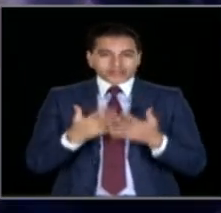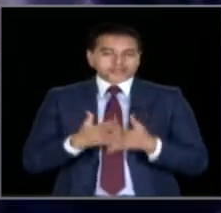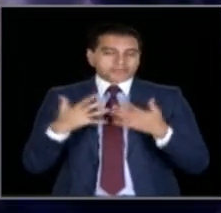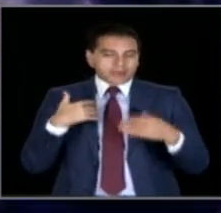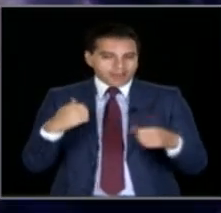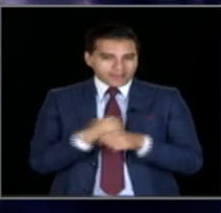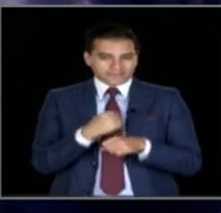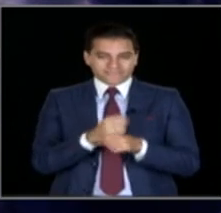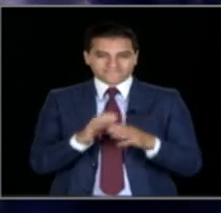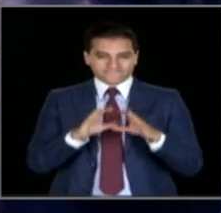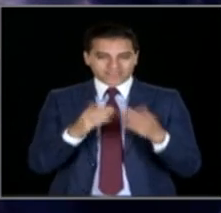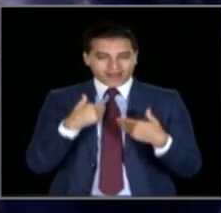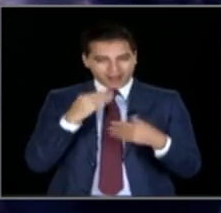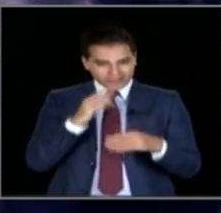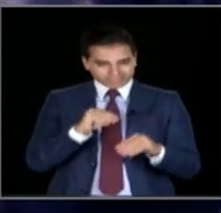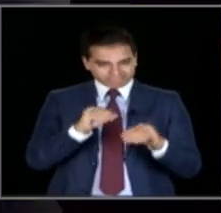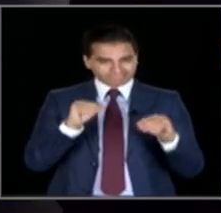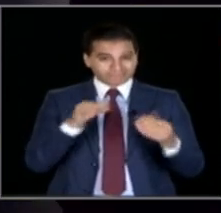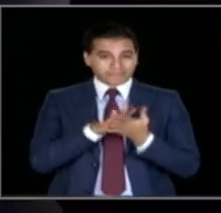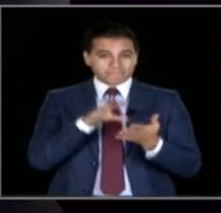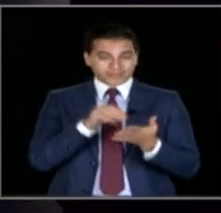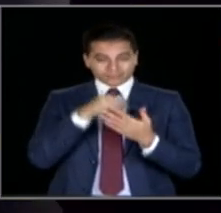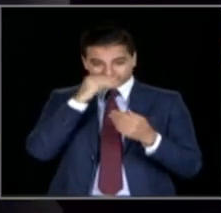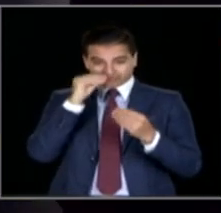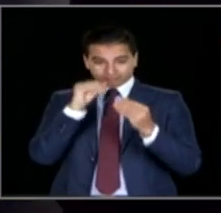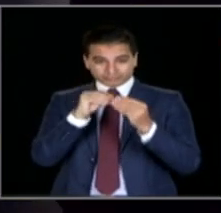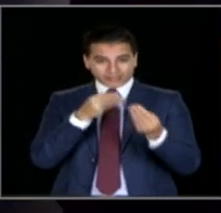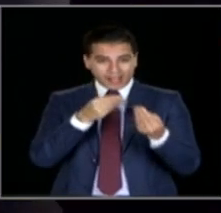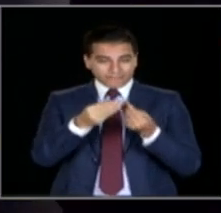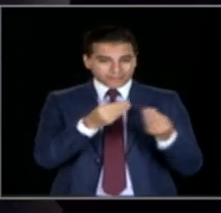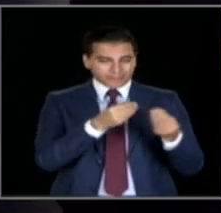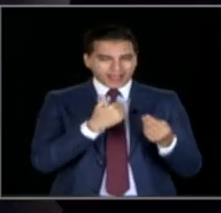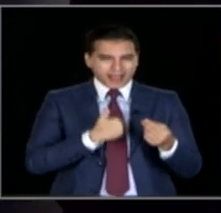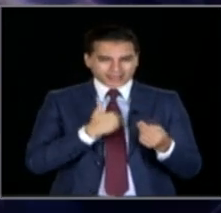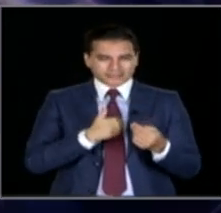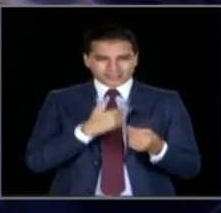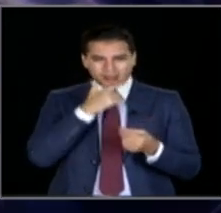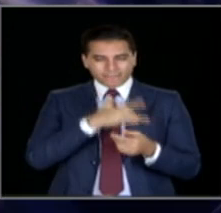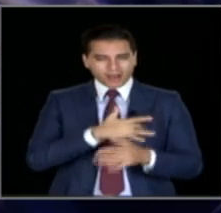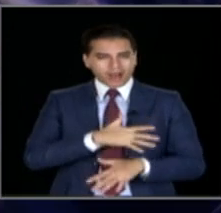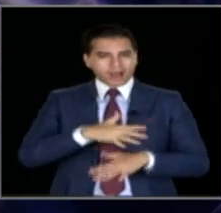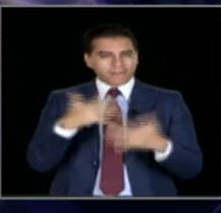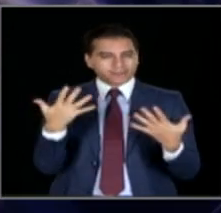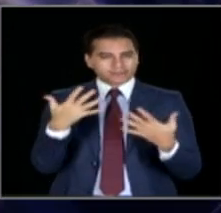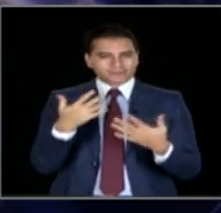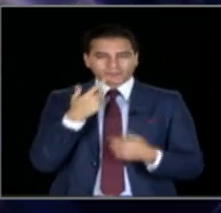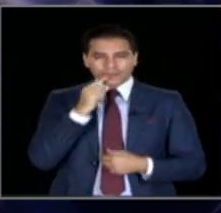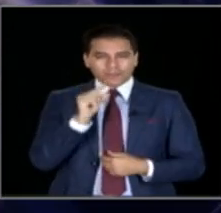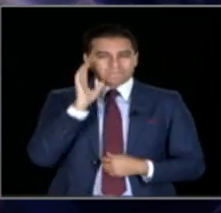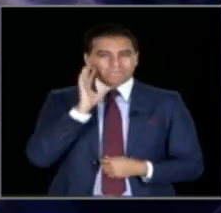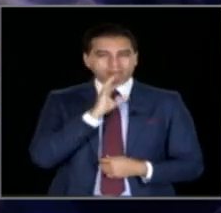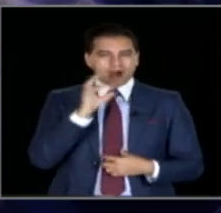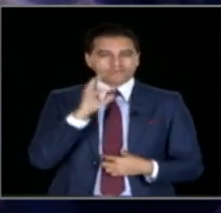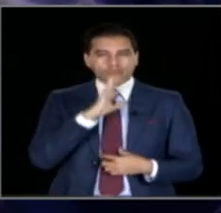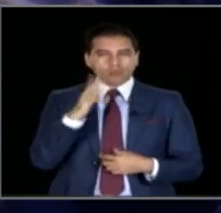تجاه فريقي. في البداية لما بدأت أتعرف عليهم حسيت فعلاً بصدق مقولة كل